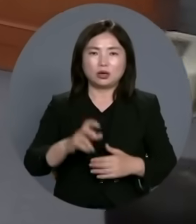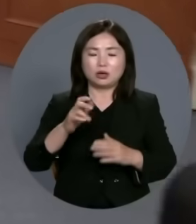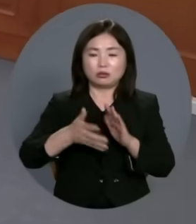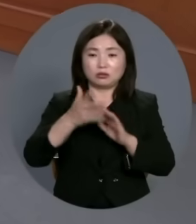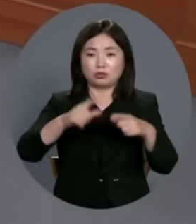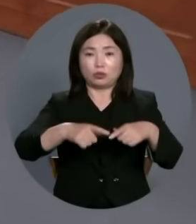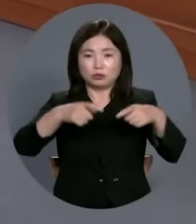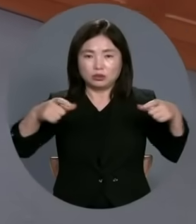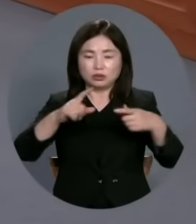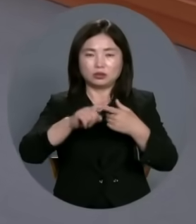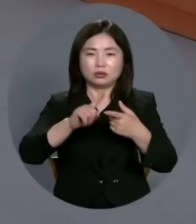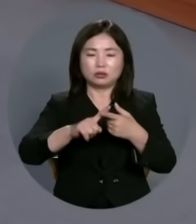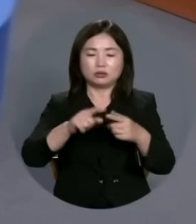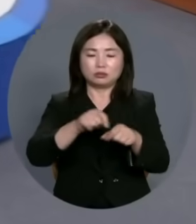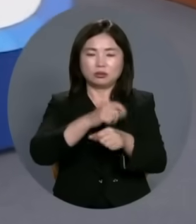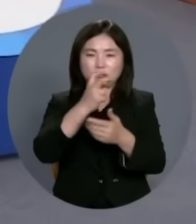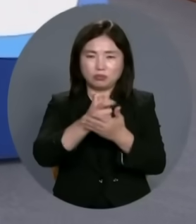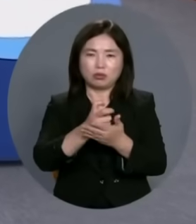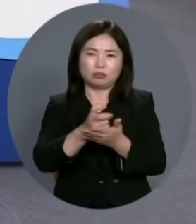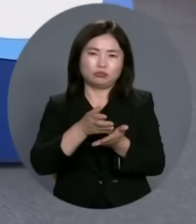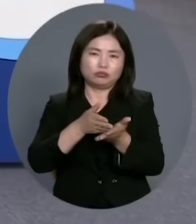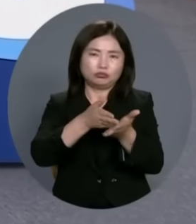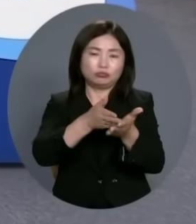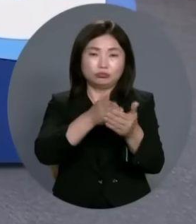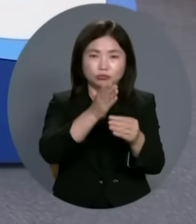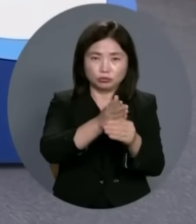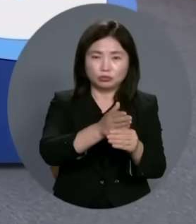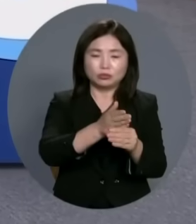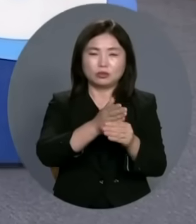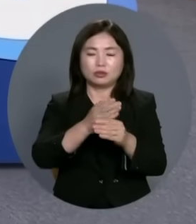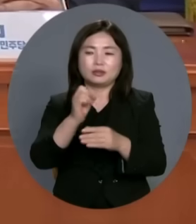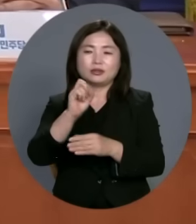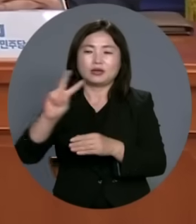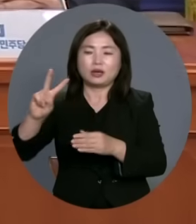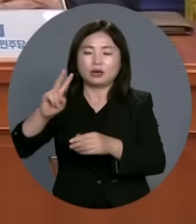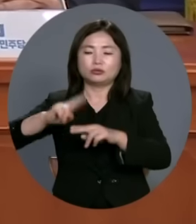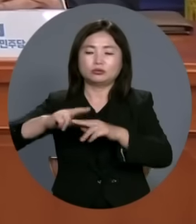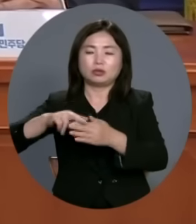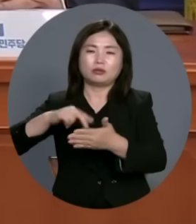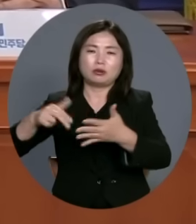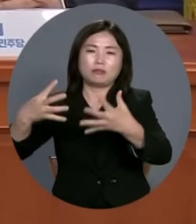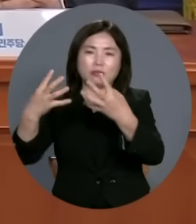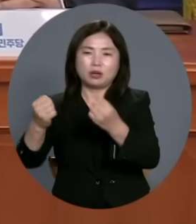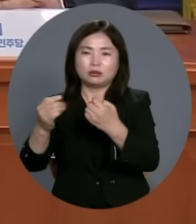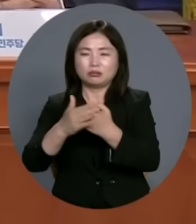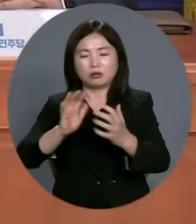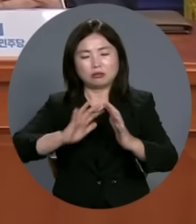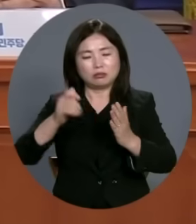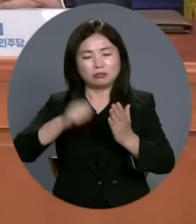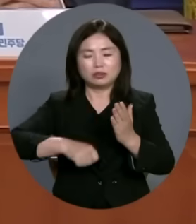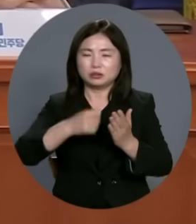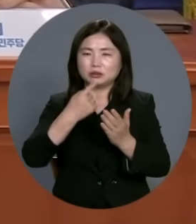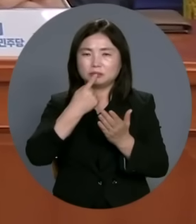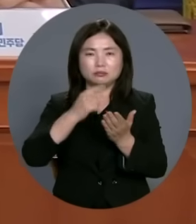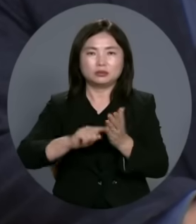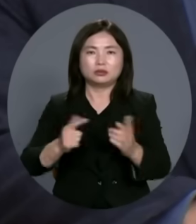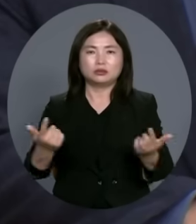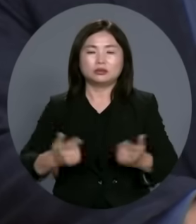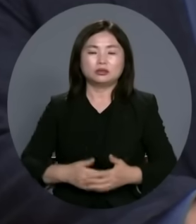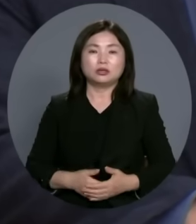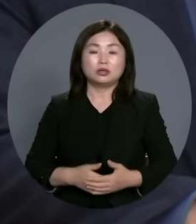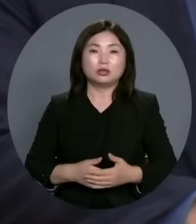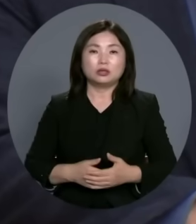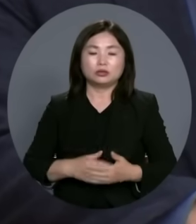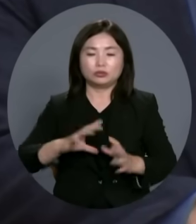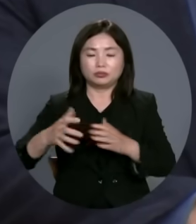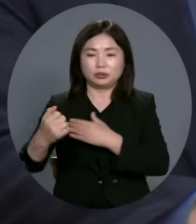메가시티와 관련해선 특별법 제정이 추진되고 있는데 야당이 다수인 상황에서 통과가 쉽지는 않아 보입니다.